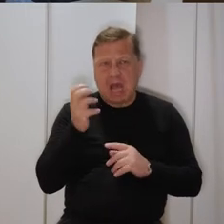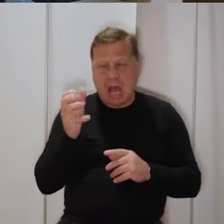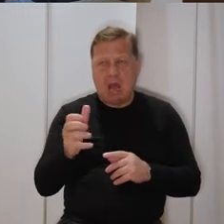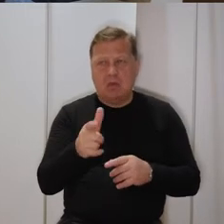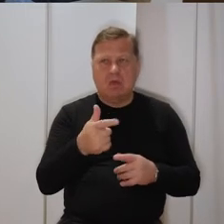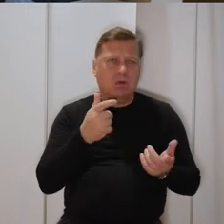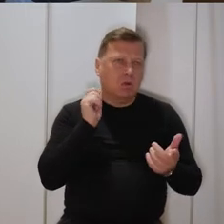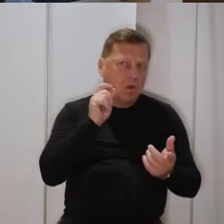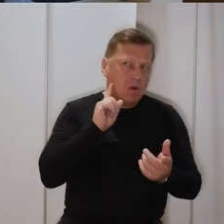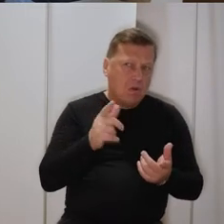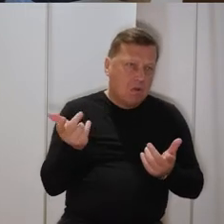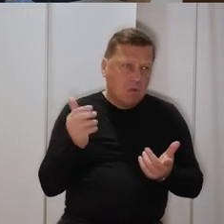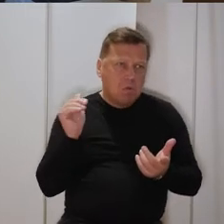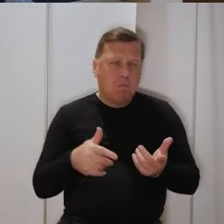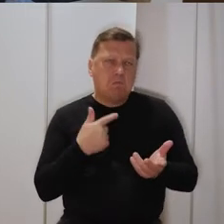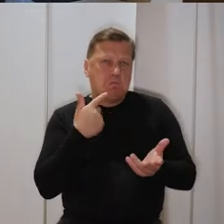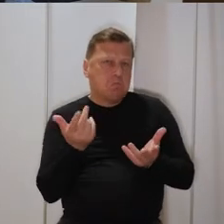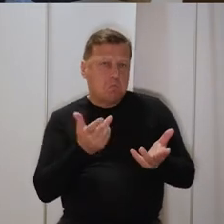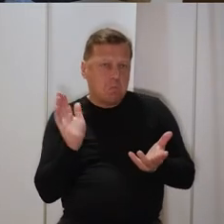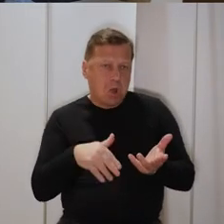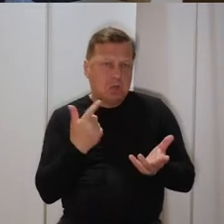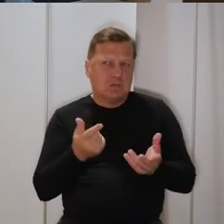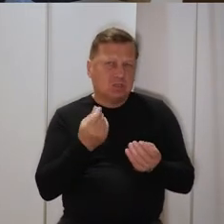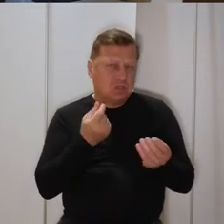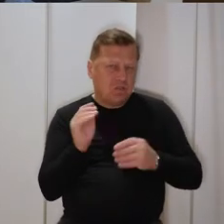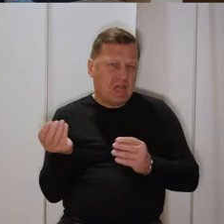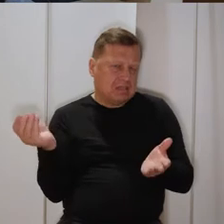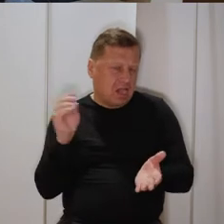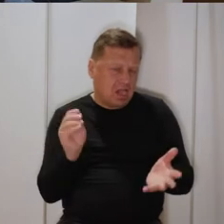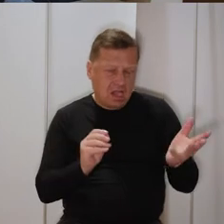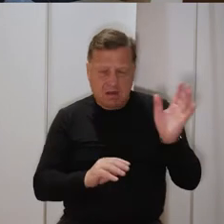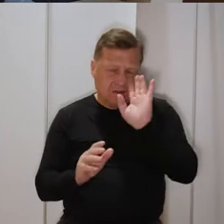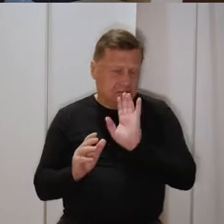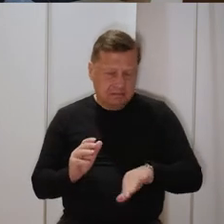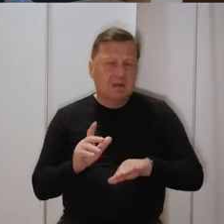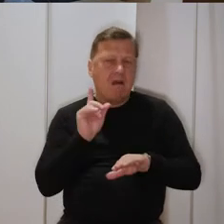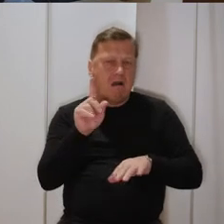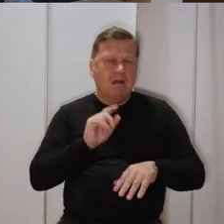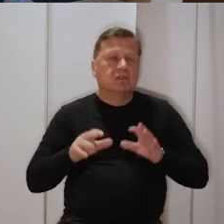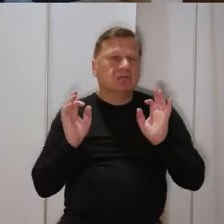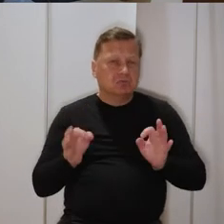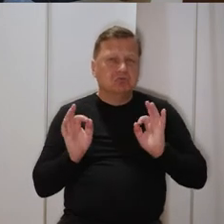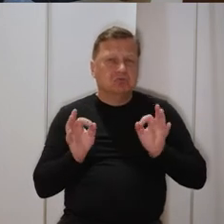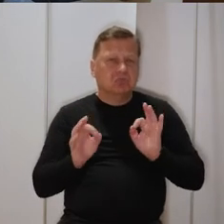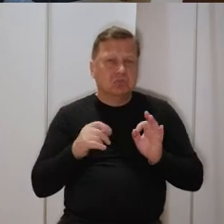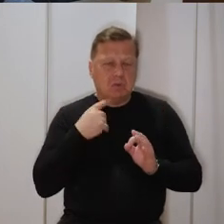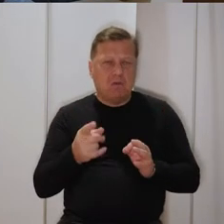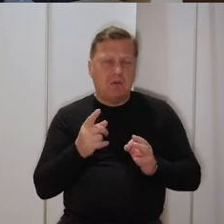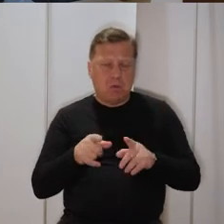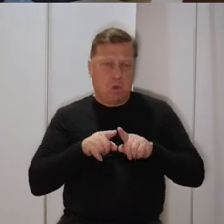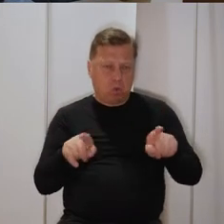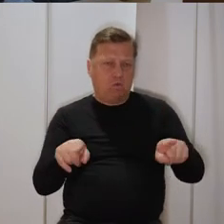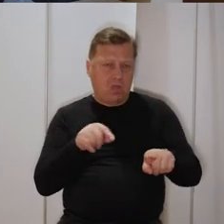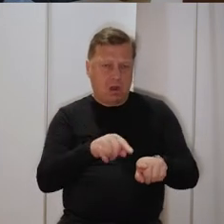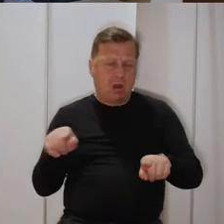i autorki sobie mogą pozwolić na więcej, ale gdzieś mi to idzie tak dość równolegle